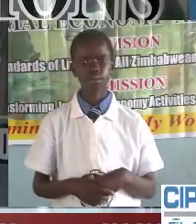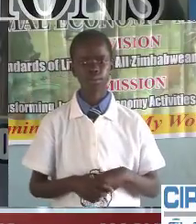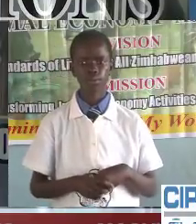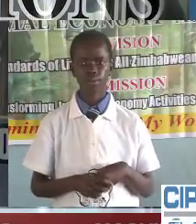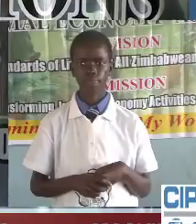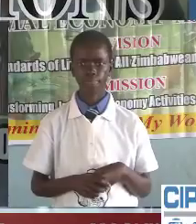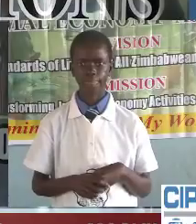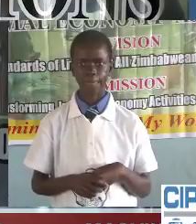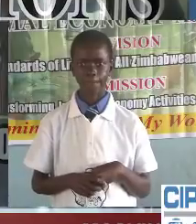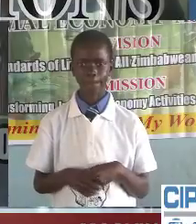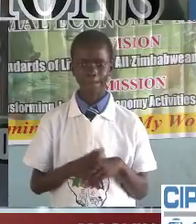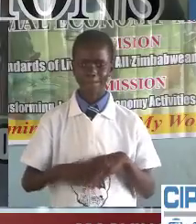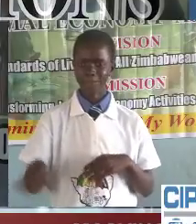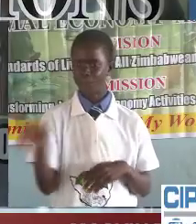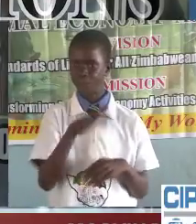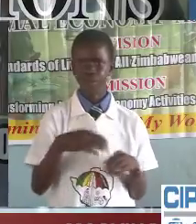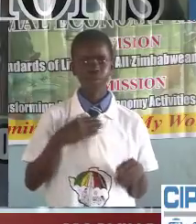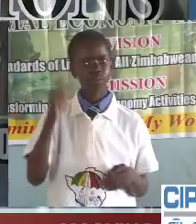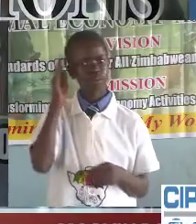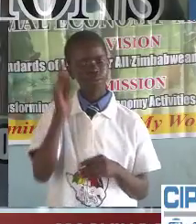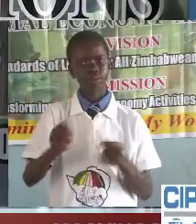ndigone kudzosera kwamurizve.